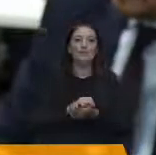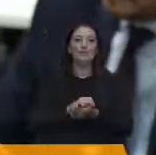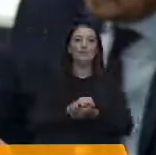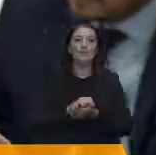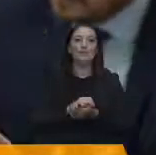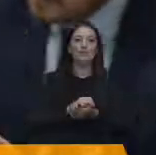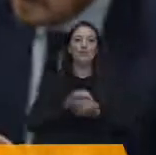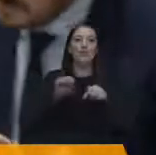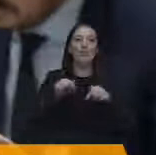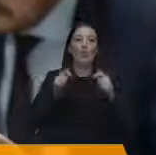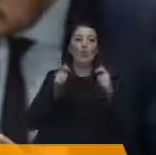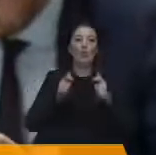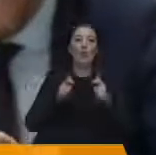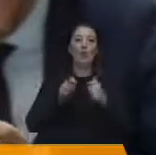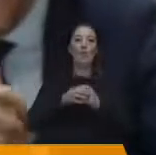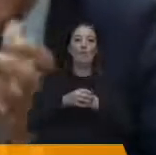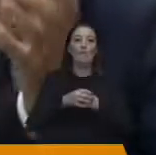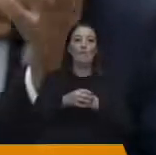Burada